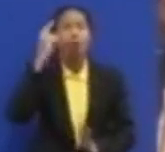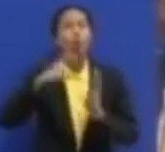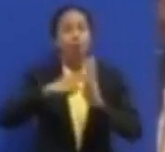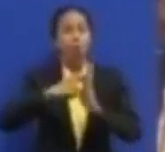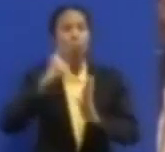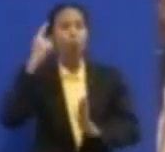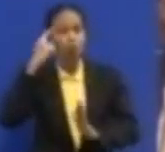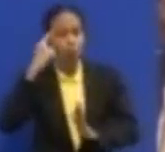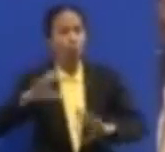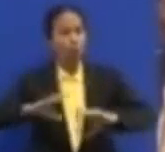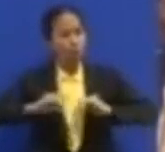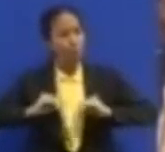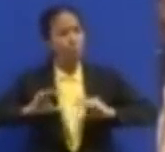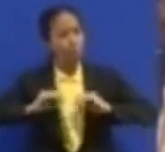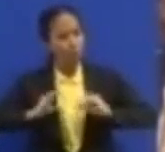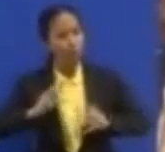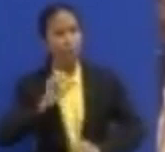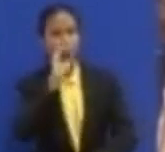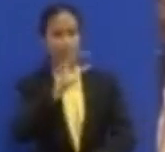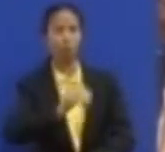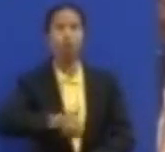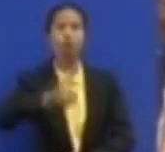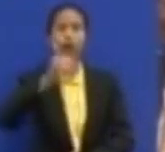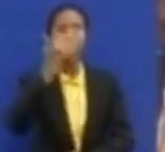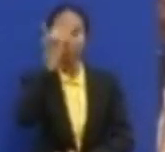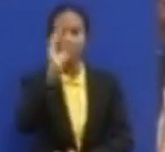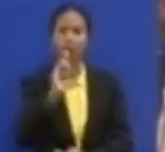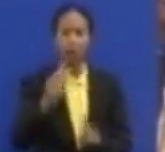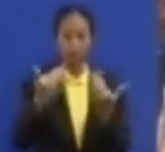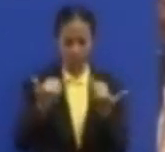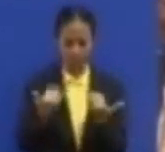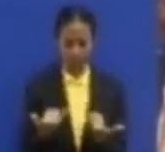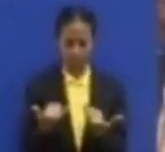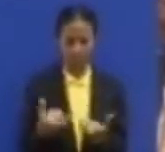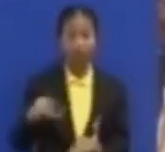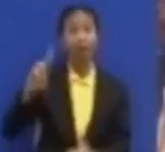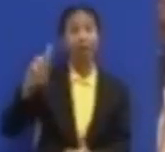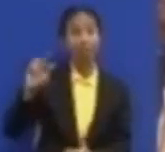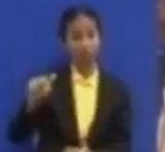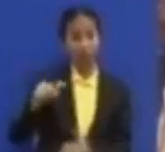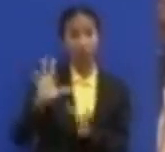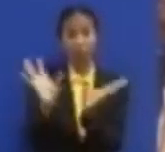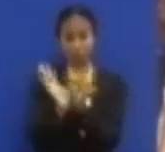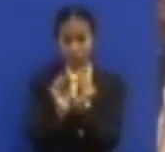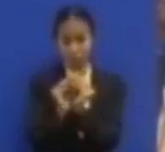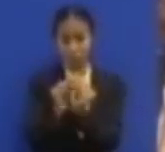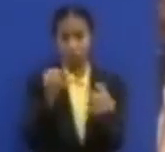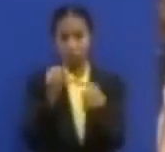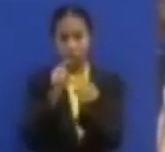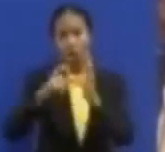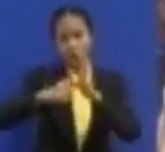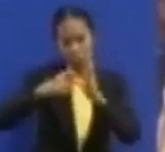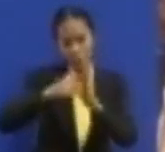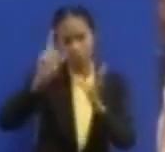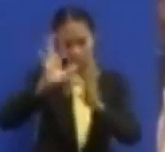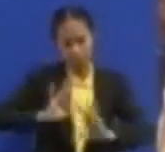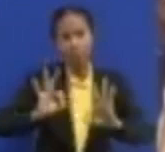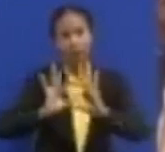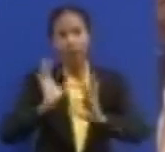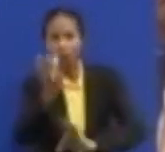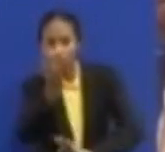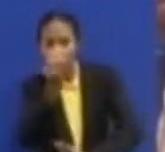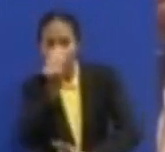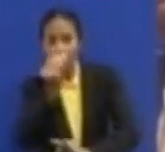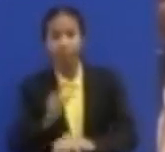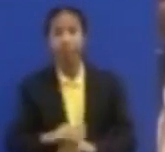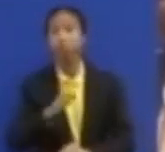ชุมวินิจฉัยเรื่องต่างๆซึ่งต้องฟังเหตุและผลท่านประธานครับถ้าหากว่ามีการอภิปร